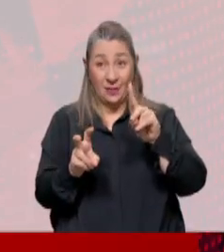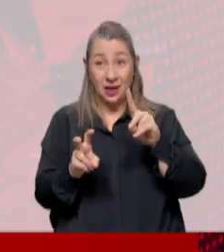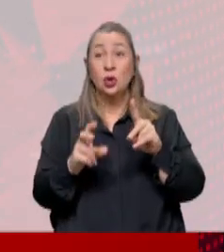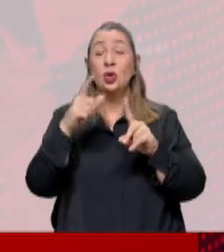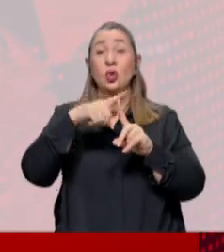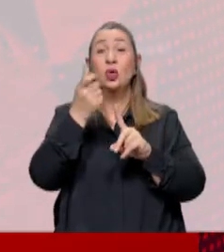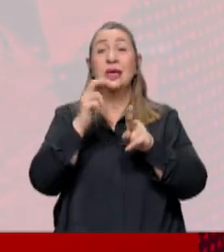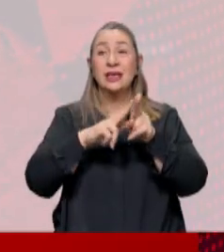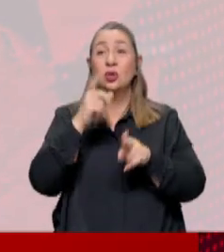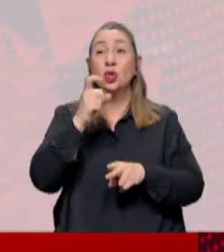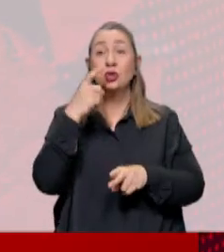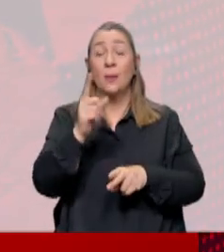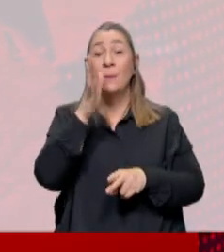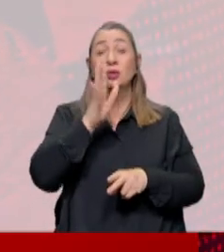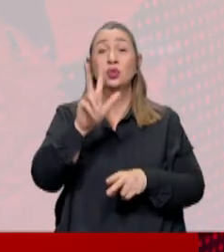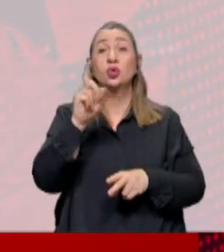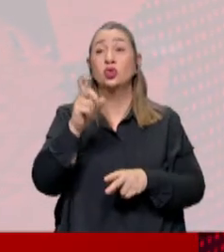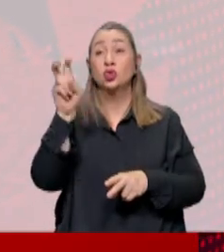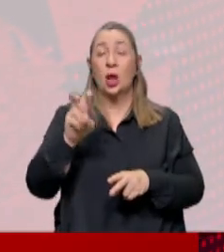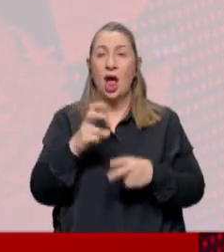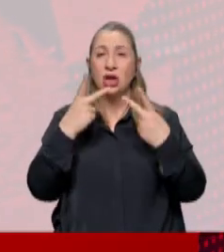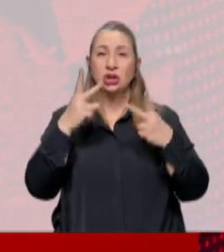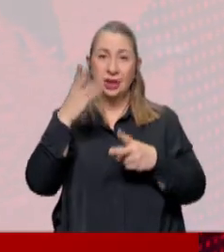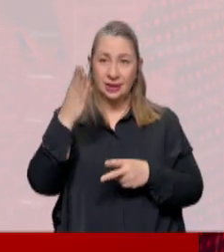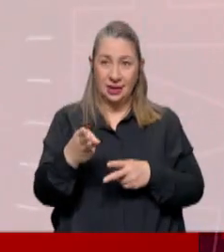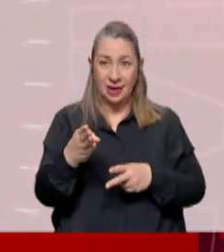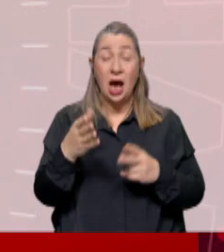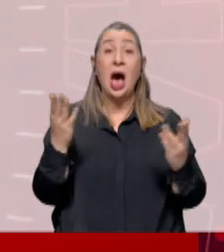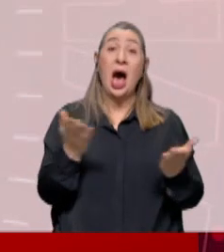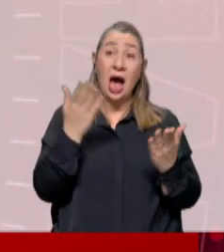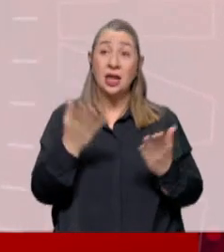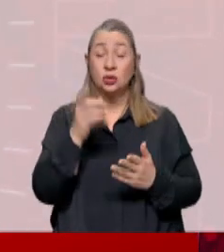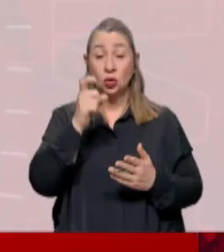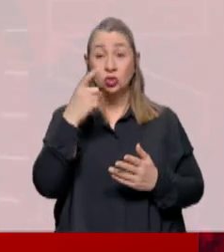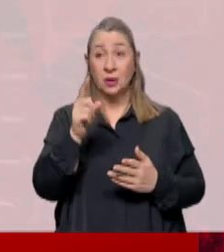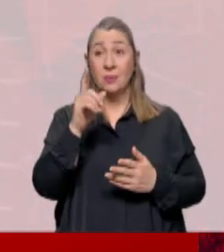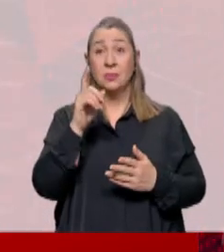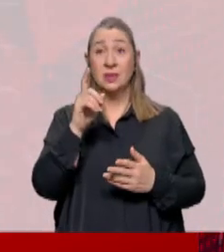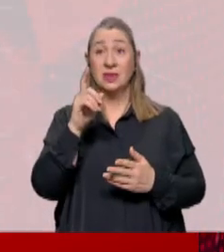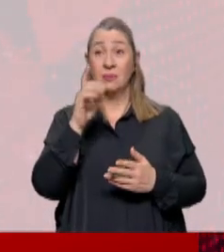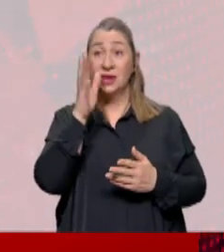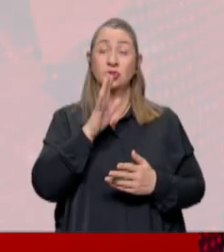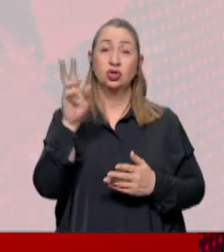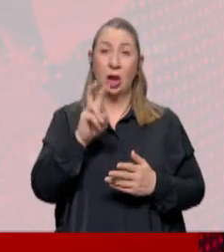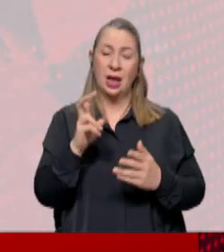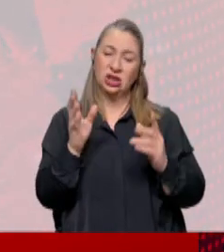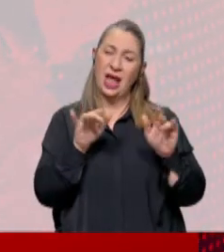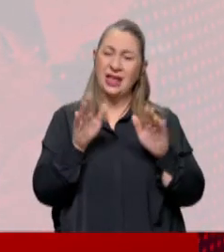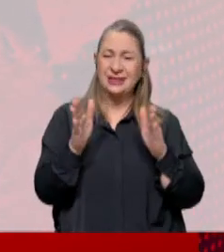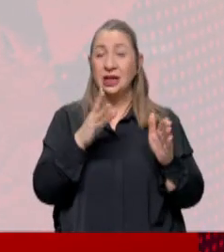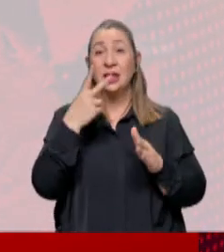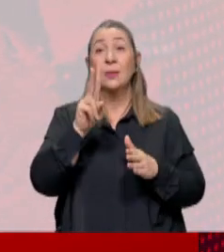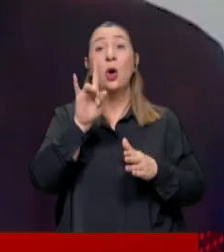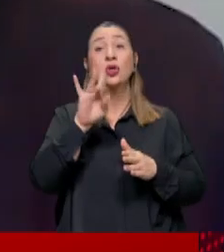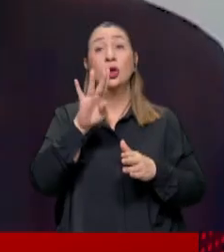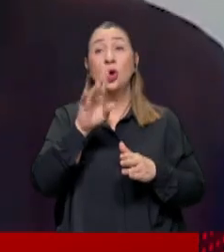2021'de TÜİK 9.539 dolar olarak açıkladı. Hala 9.500 dolar civarında, yani oysa